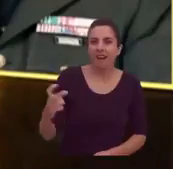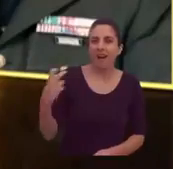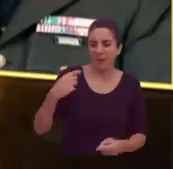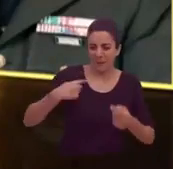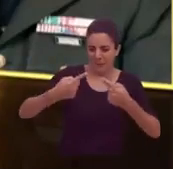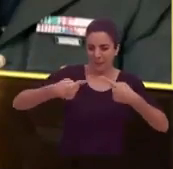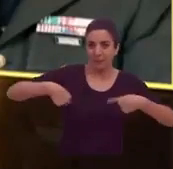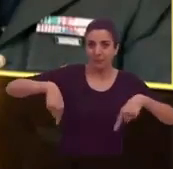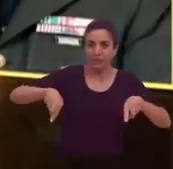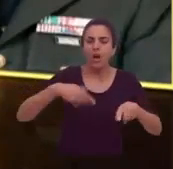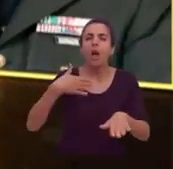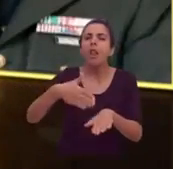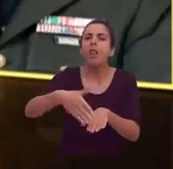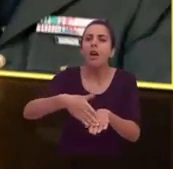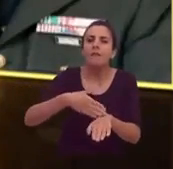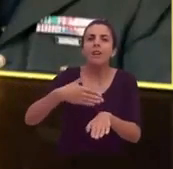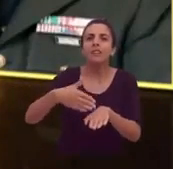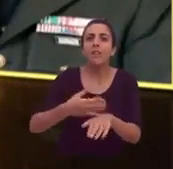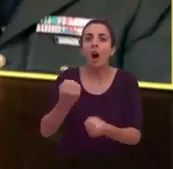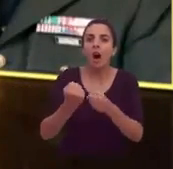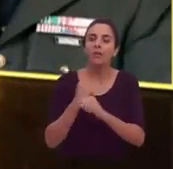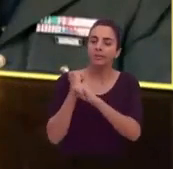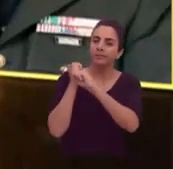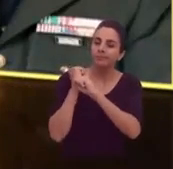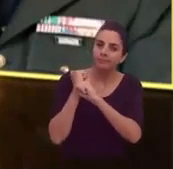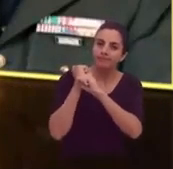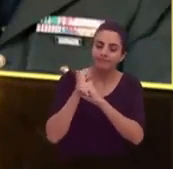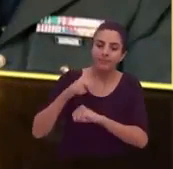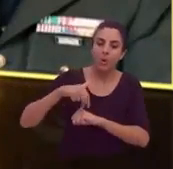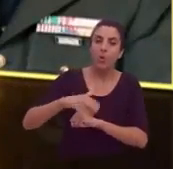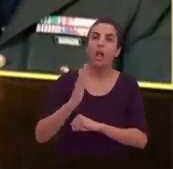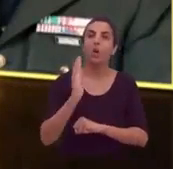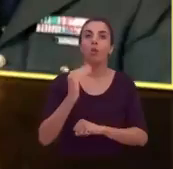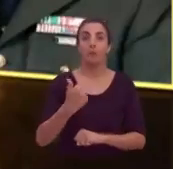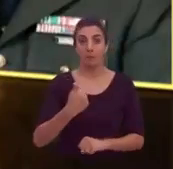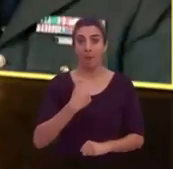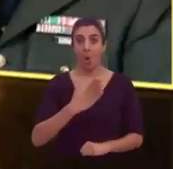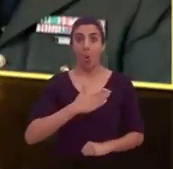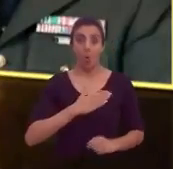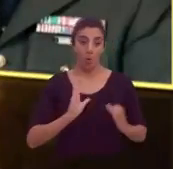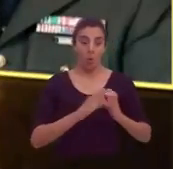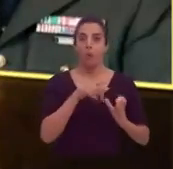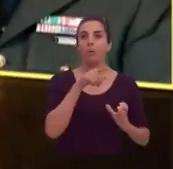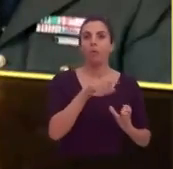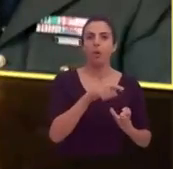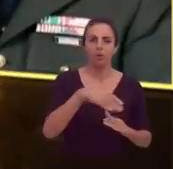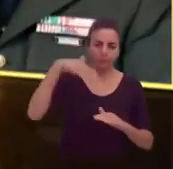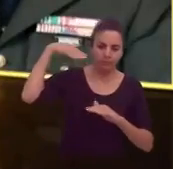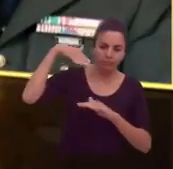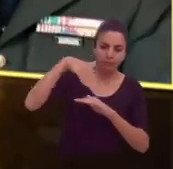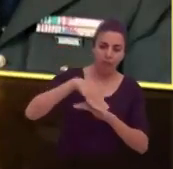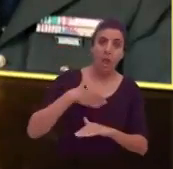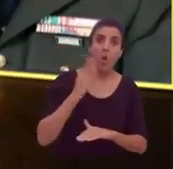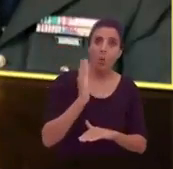yani bizler yavaş yavaş top arabasını çekiyoruz. Ben ön taraftaki gruptayım. Bayır aşağı